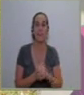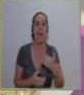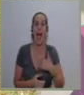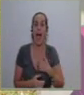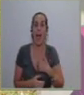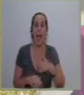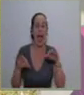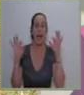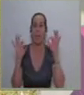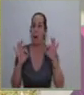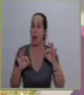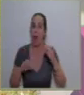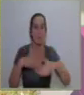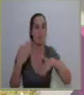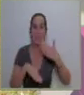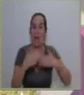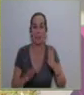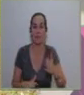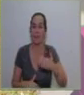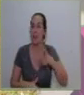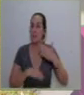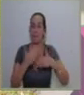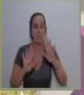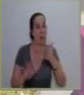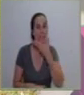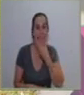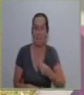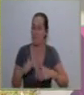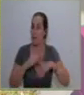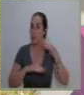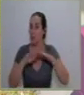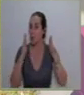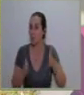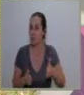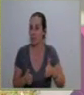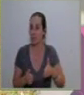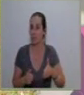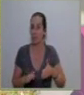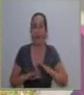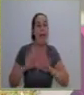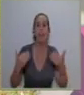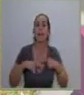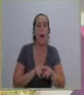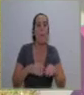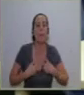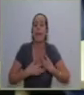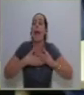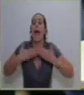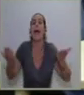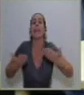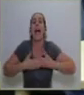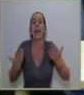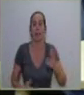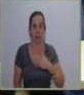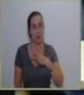אני ממש מתקדמת כאן. אני מתקדמת מאוד יפה עם בניית הסוכה. אין עליי בבניית סוכות. אין!